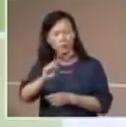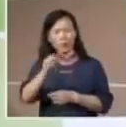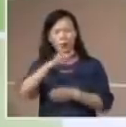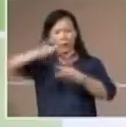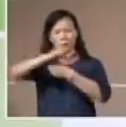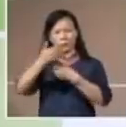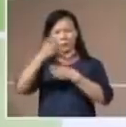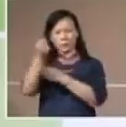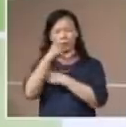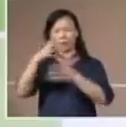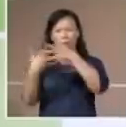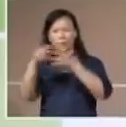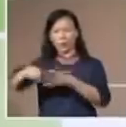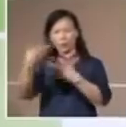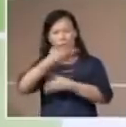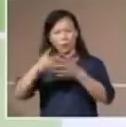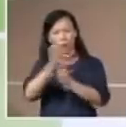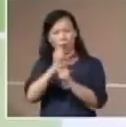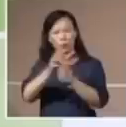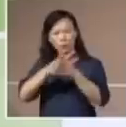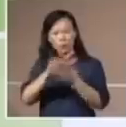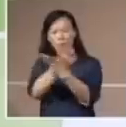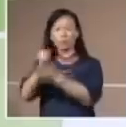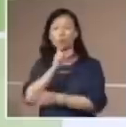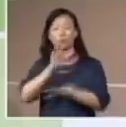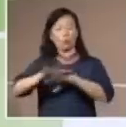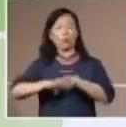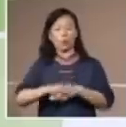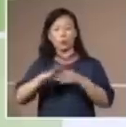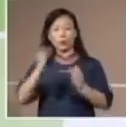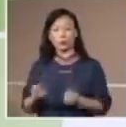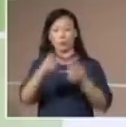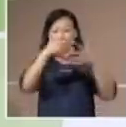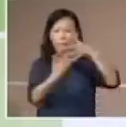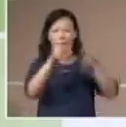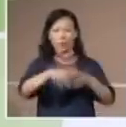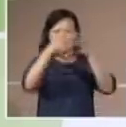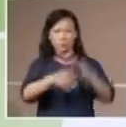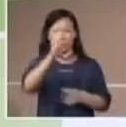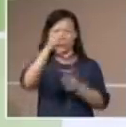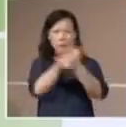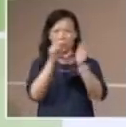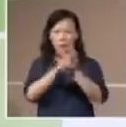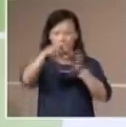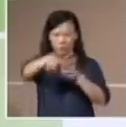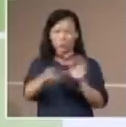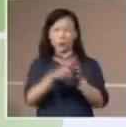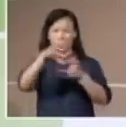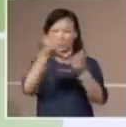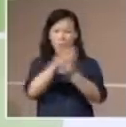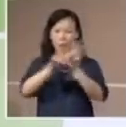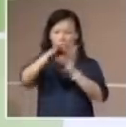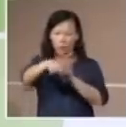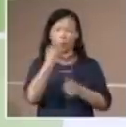对美国的外交工作？这大家一定会讲呢，讲咱在美国设一个代表处。但是代表